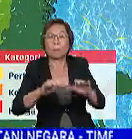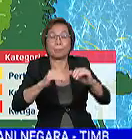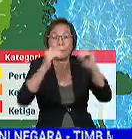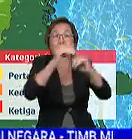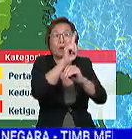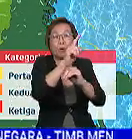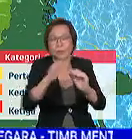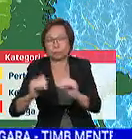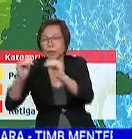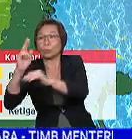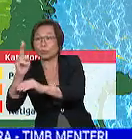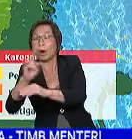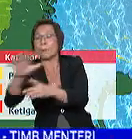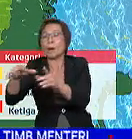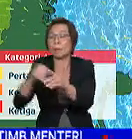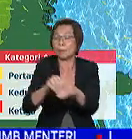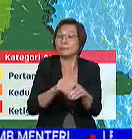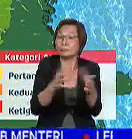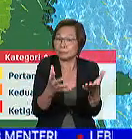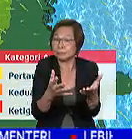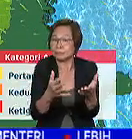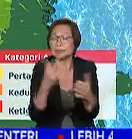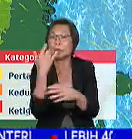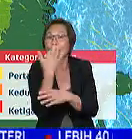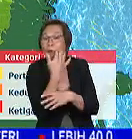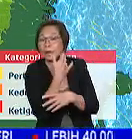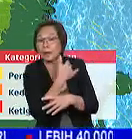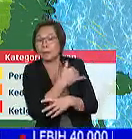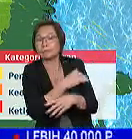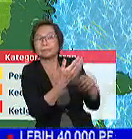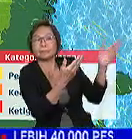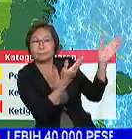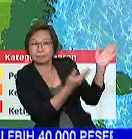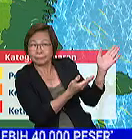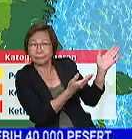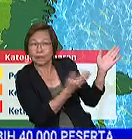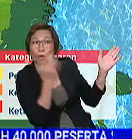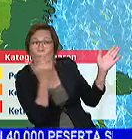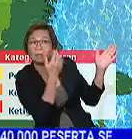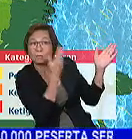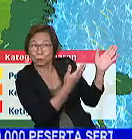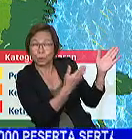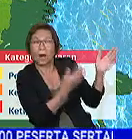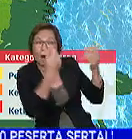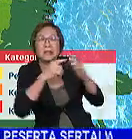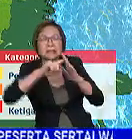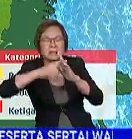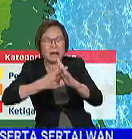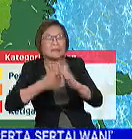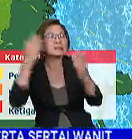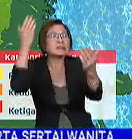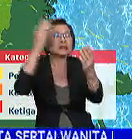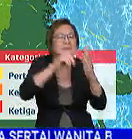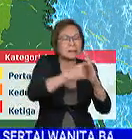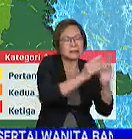dan juga kedua melibatkan kawasan-kawasan yang berwarna berkenaan, yang mana keadaan ini akan berkuat kuasa sehingga